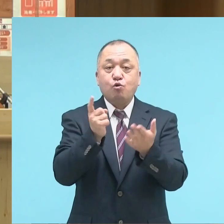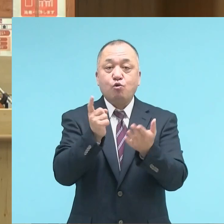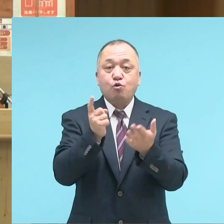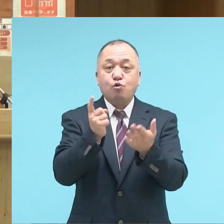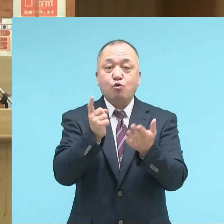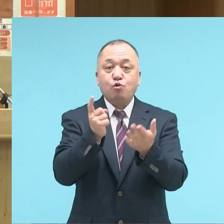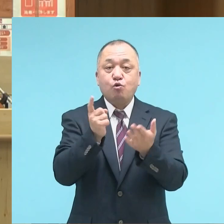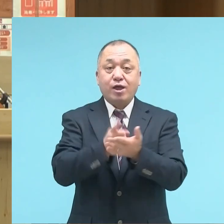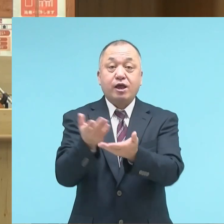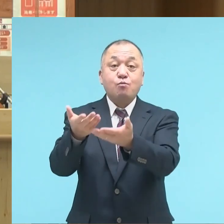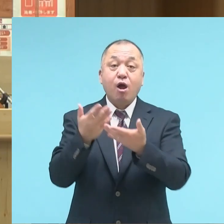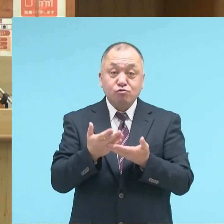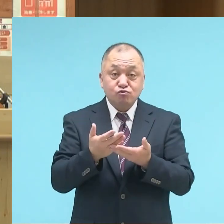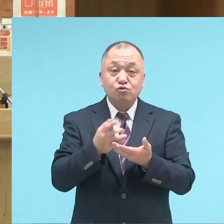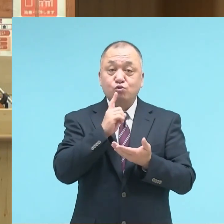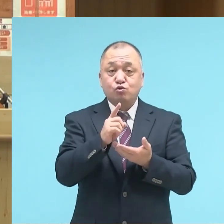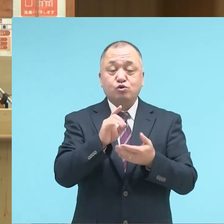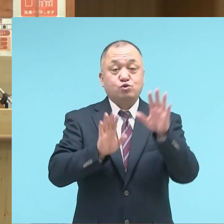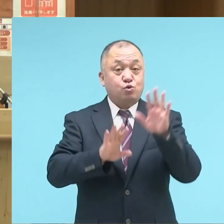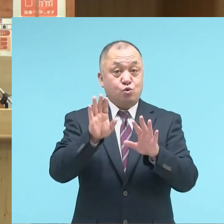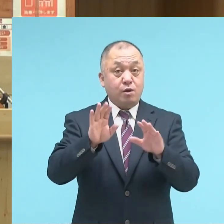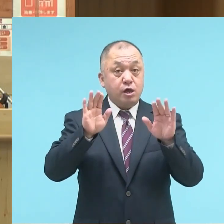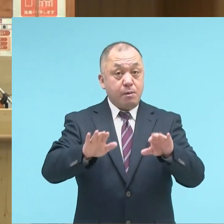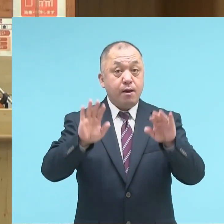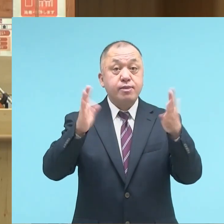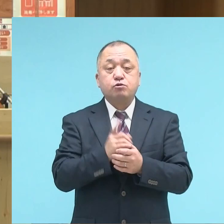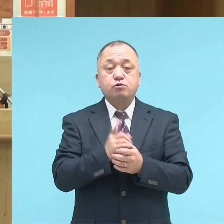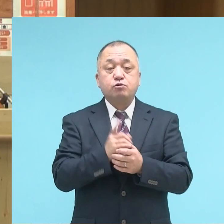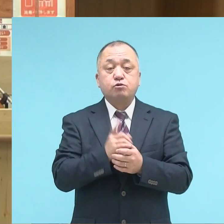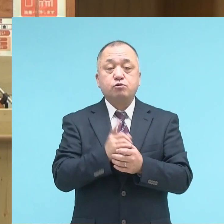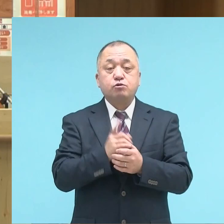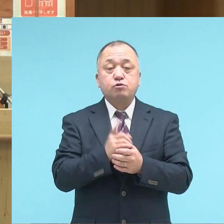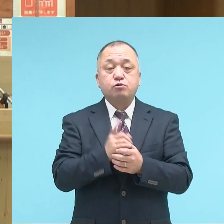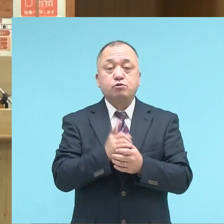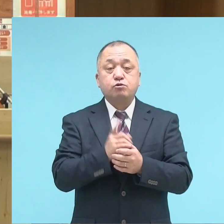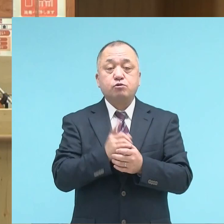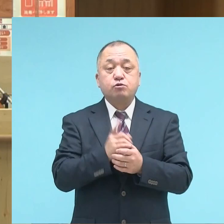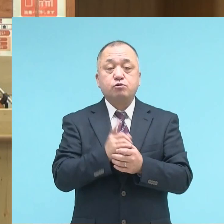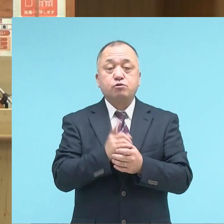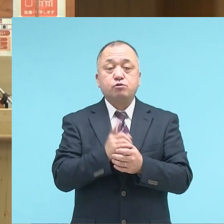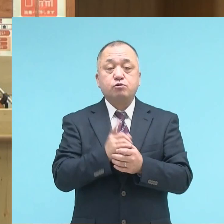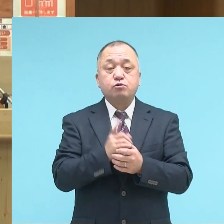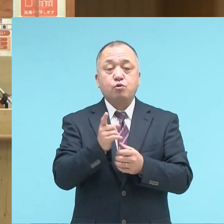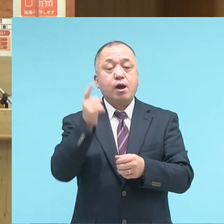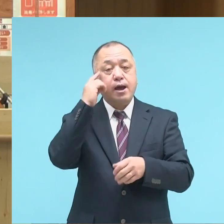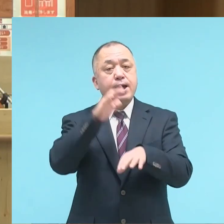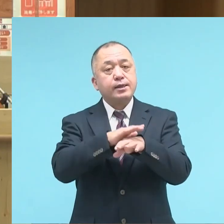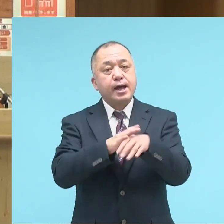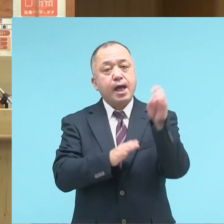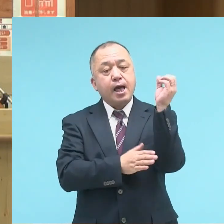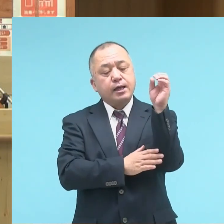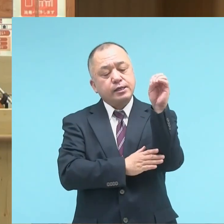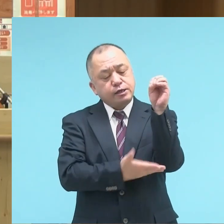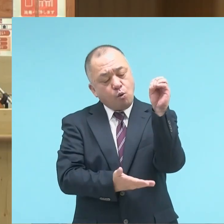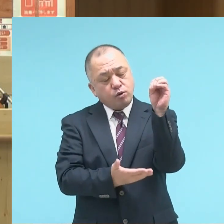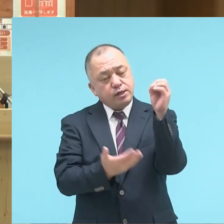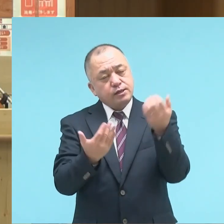った供給されるとか、そういった状況では今ない中ではそういった考え方が基本なんじゃないかなというふうに思